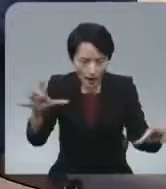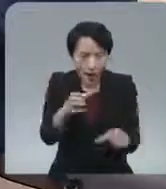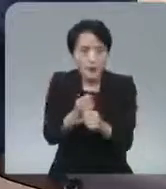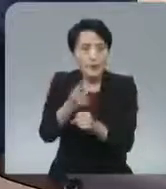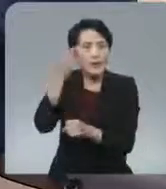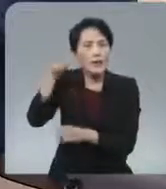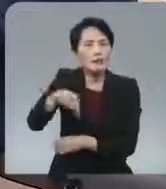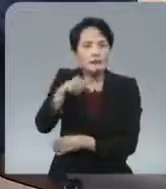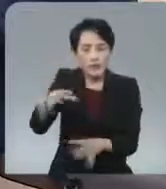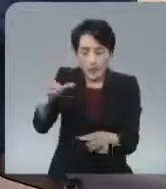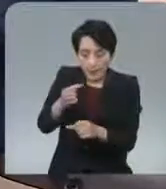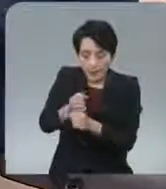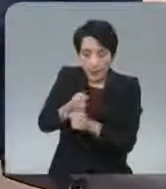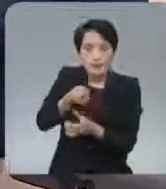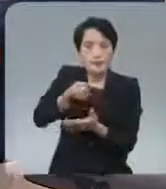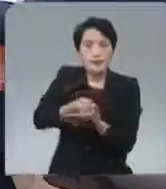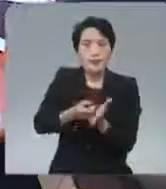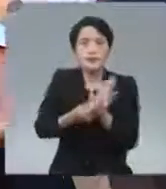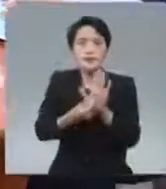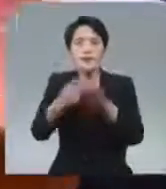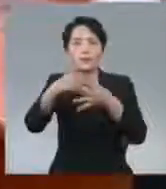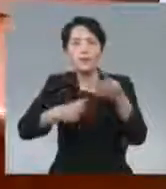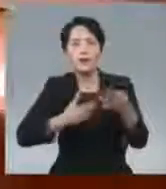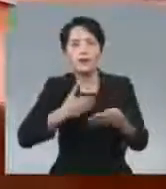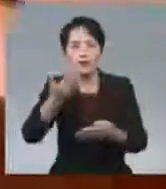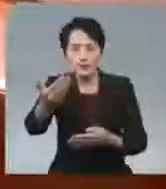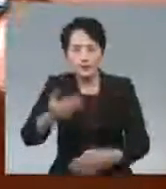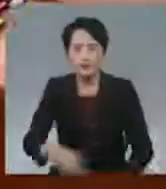án để từng bước khôi phục đời sống thường nhật à